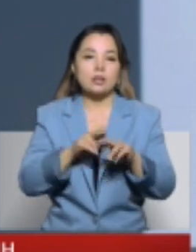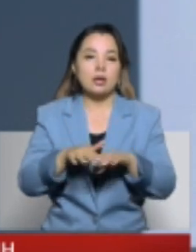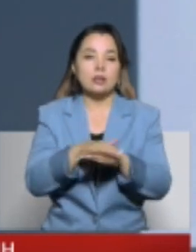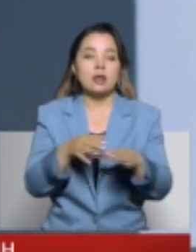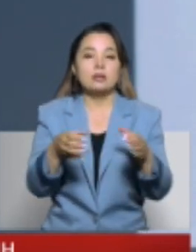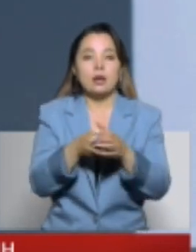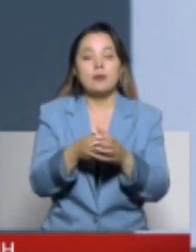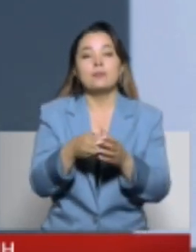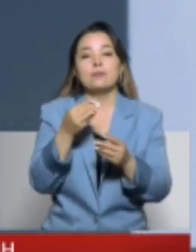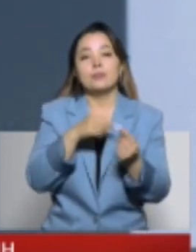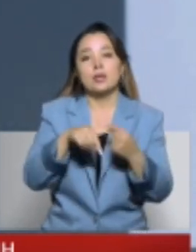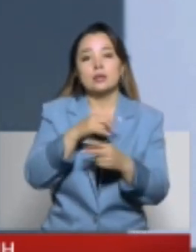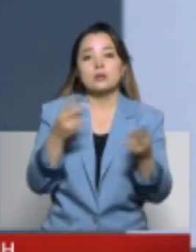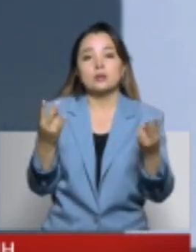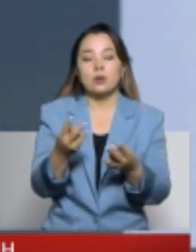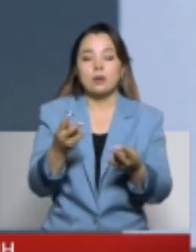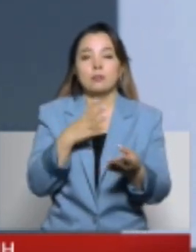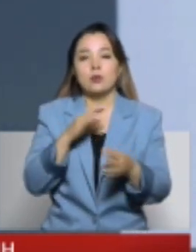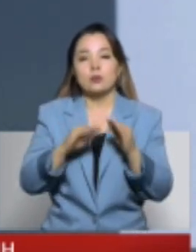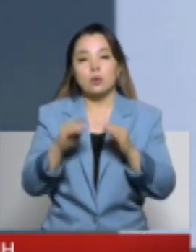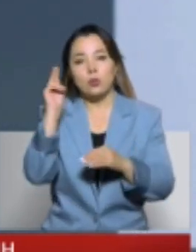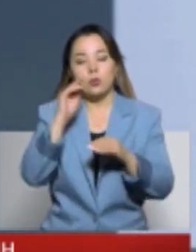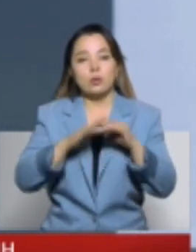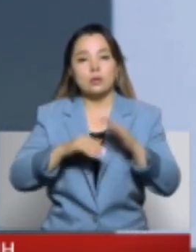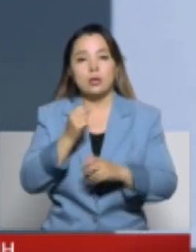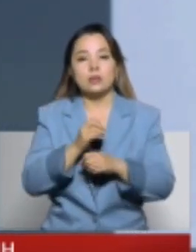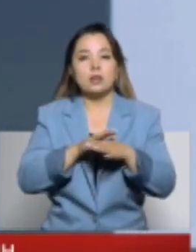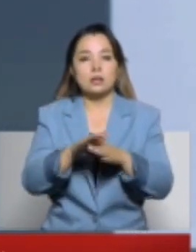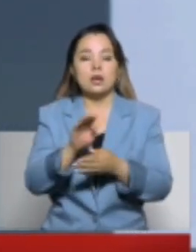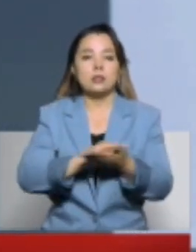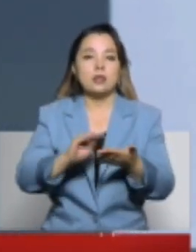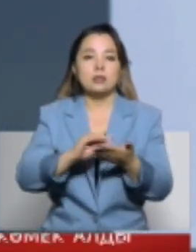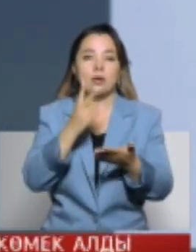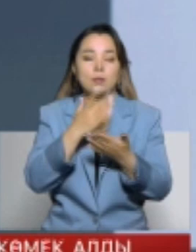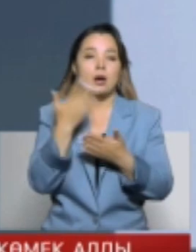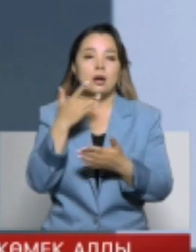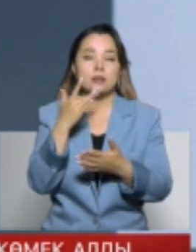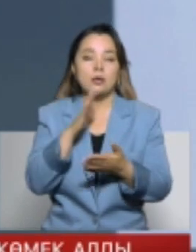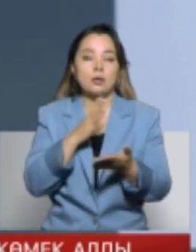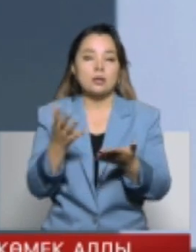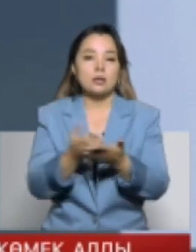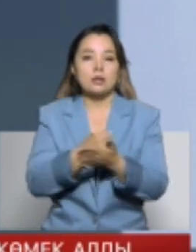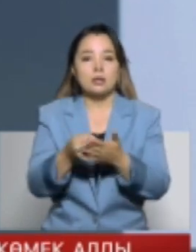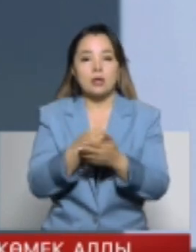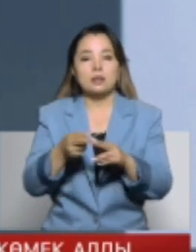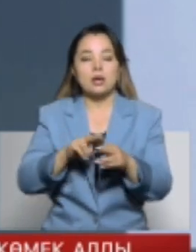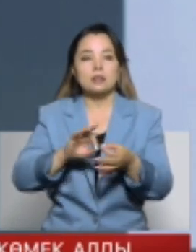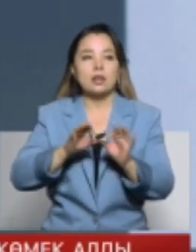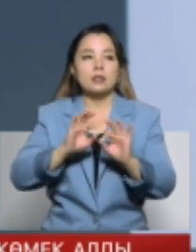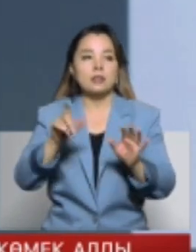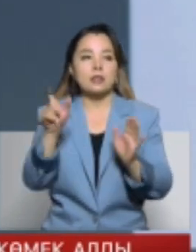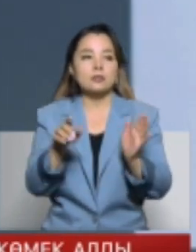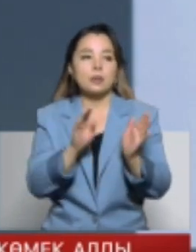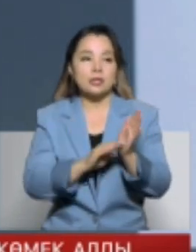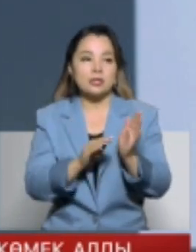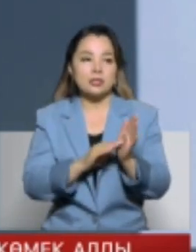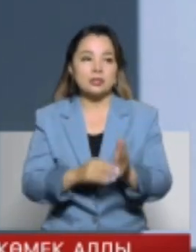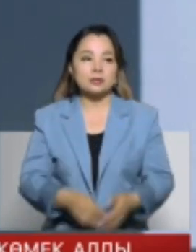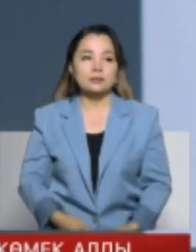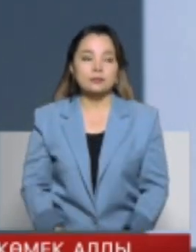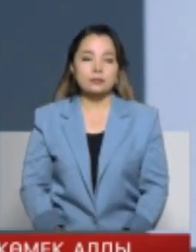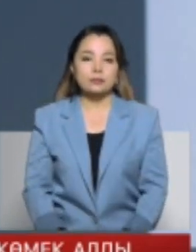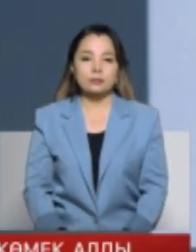саралап, бизнеске қажет кешенді оқу құралын жазып шыққан. Ақшта бағындырған іскер жайлы Жалғас Сәдібекұлы